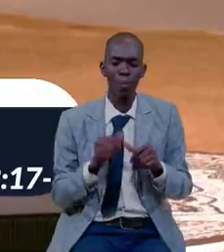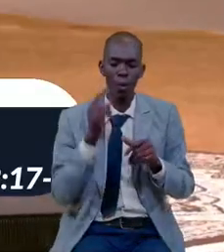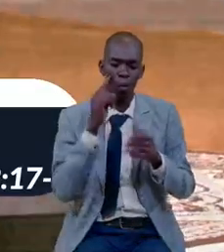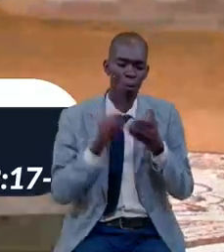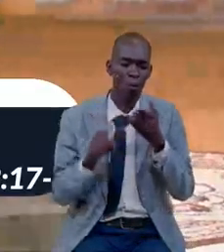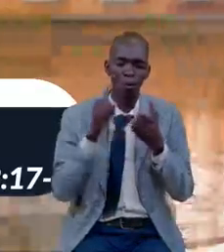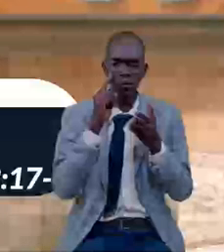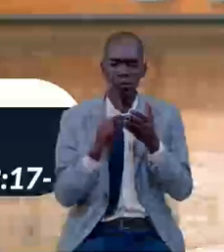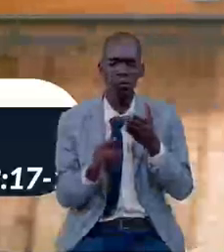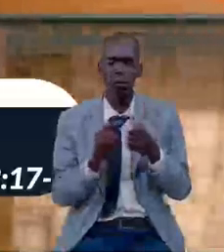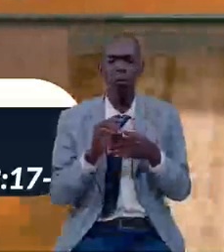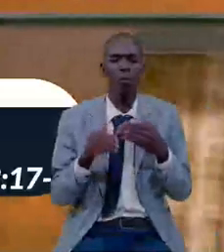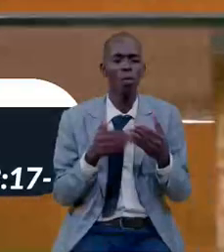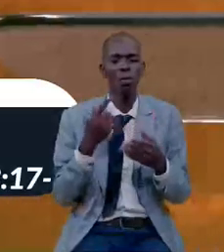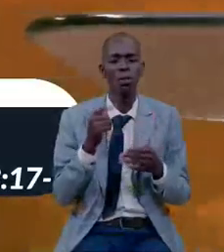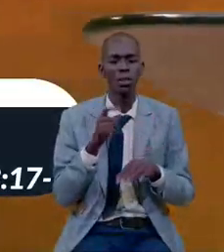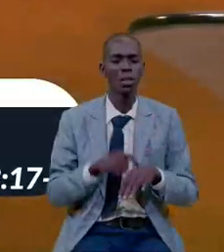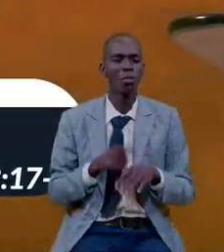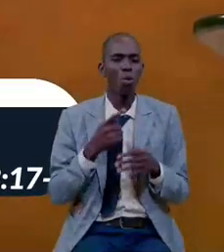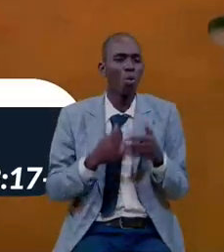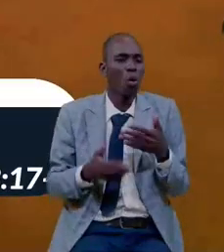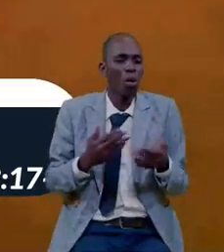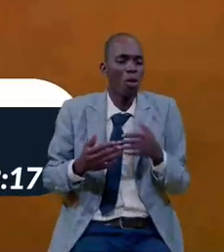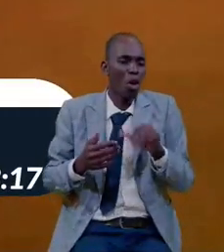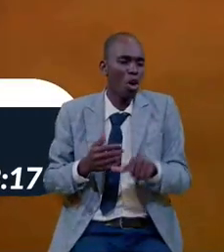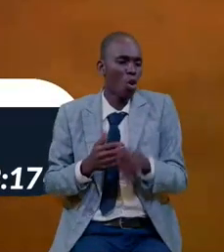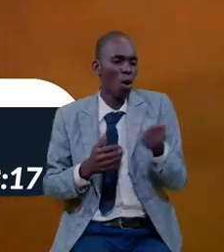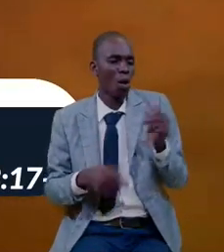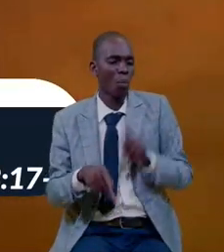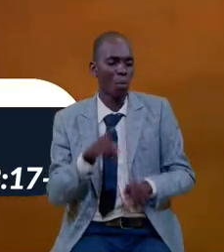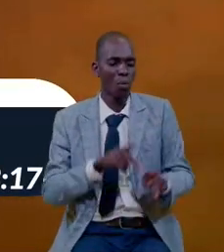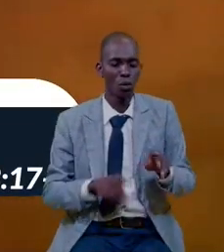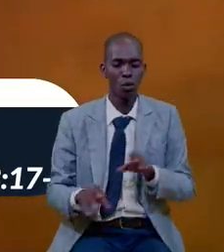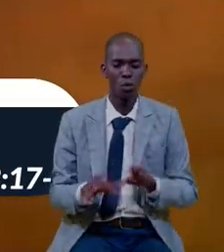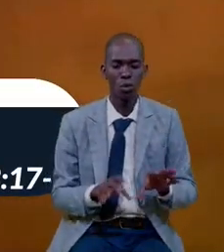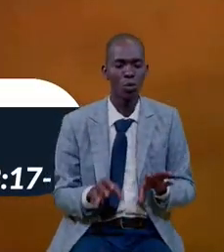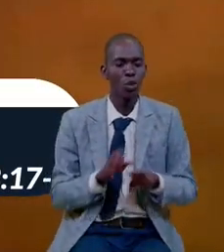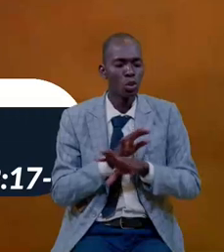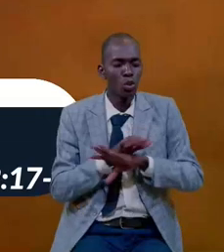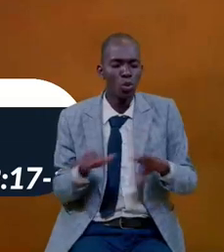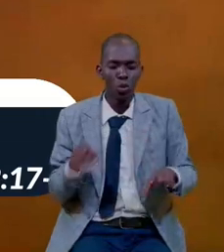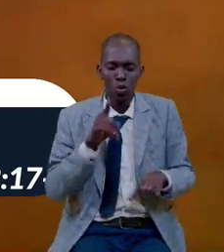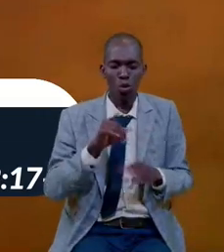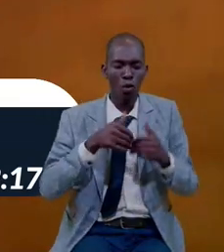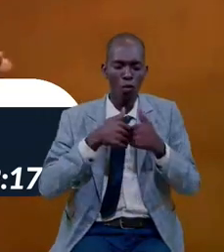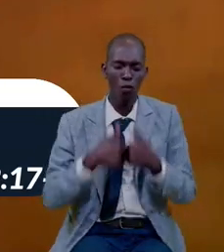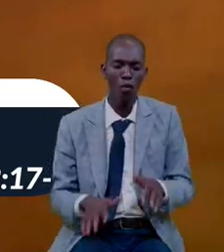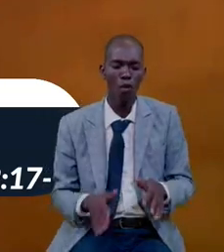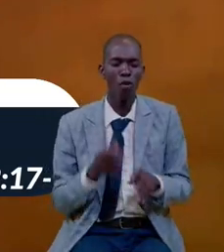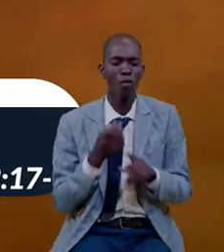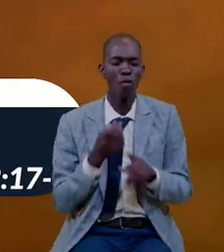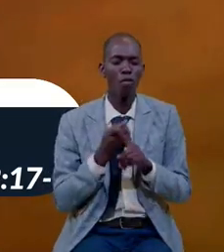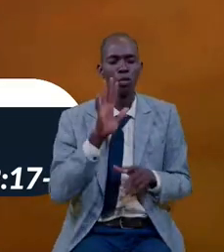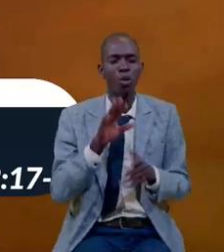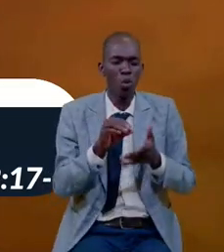Veillez à tout moment, quel que soit ce que les autres font. Alors, ne chutez pas